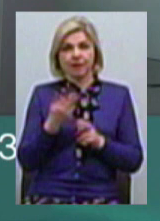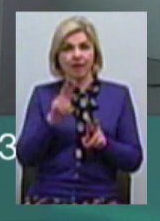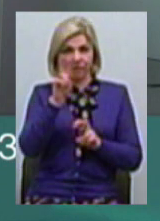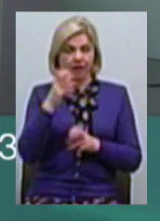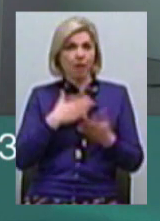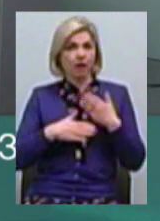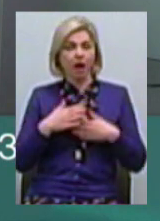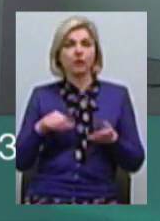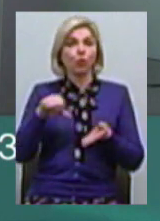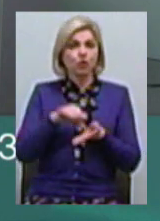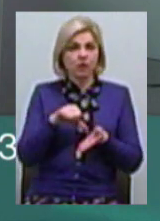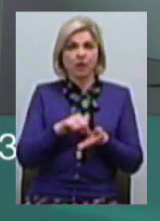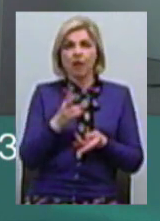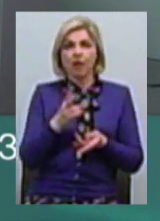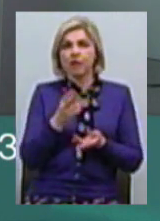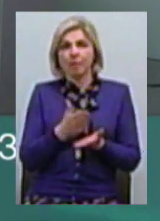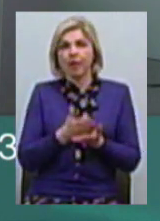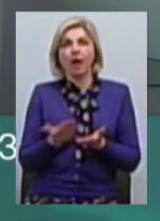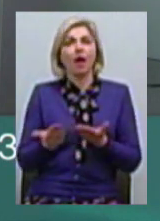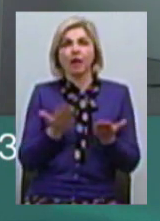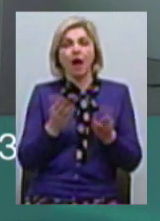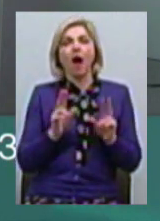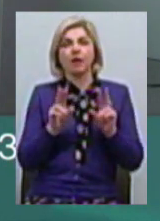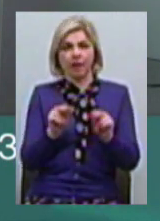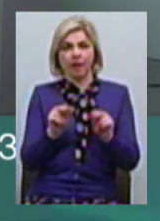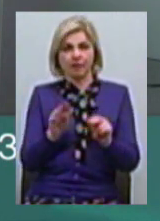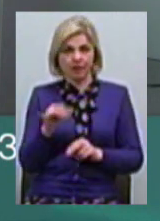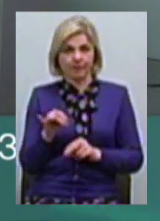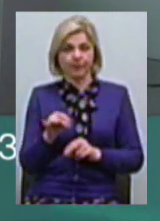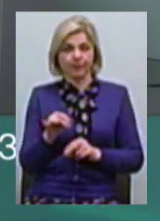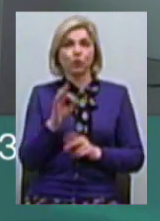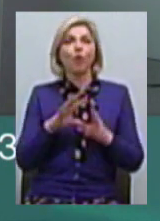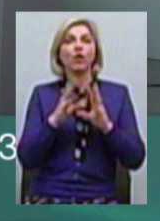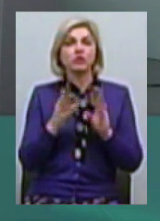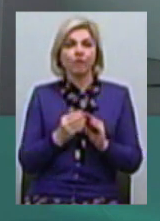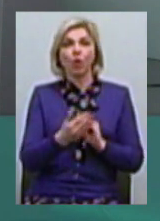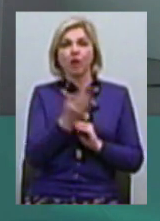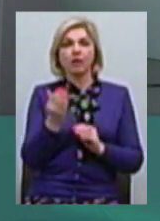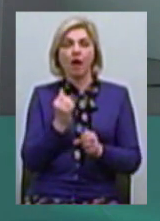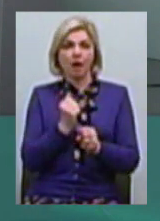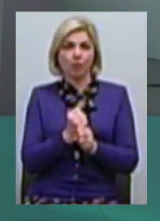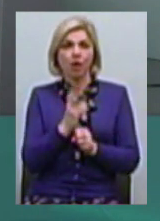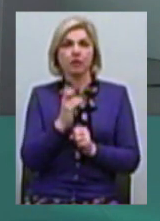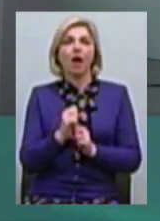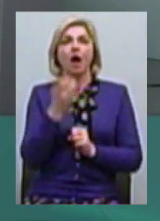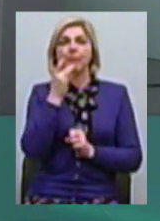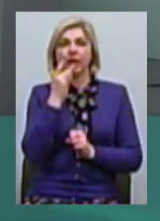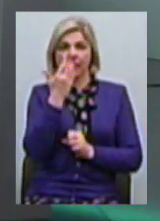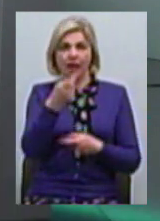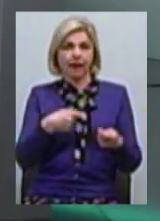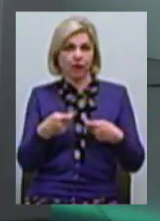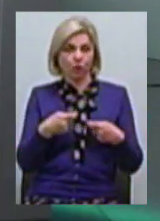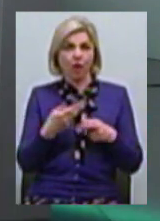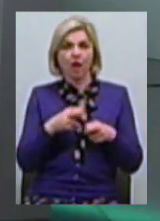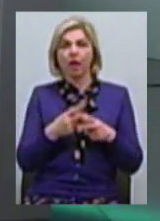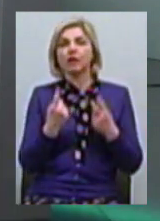этот процесс, не имея каких-то, так сказать, гарантий. И в основном, конечно, они работают на западные рынки. И это является очень